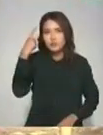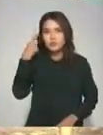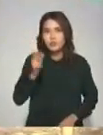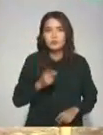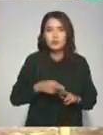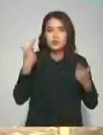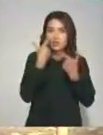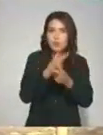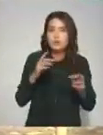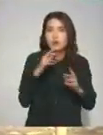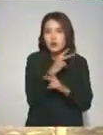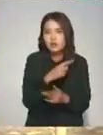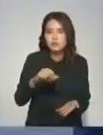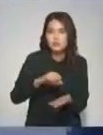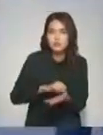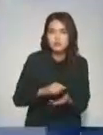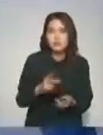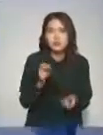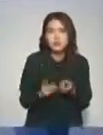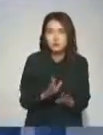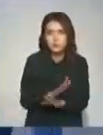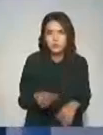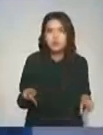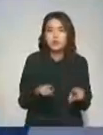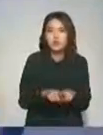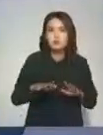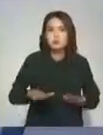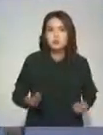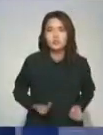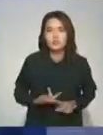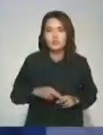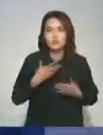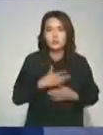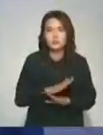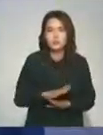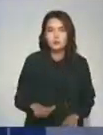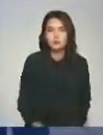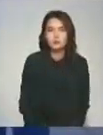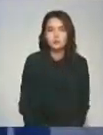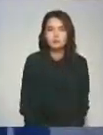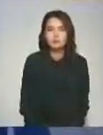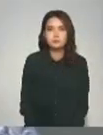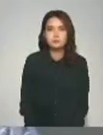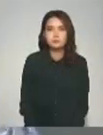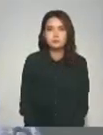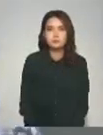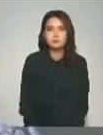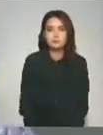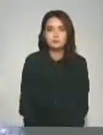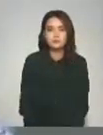что информация об отравлении наркотическими веществами не подтверждена. Однако местных жителей это не успокоило.